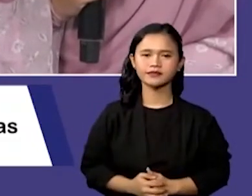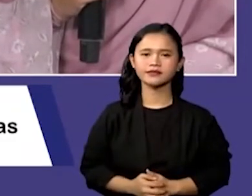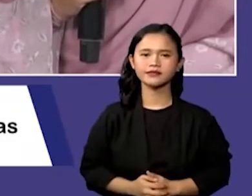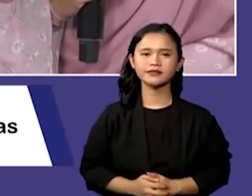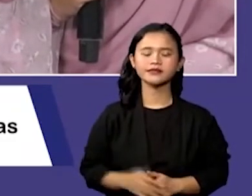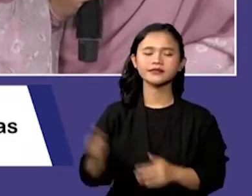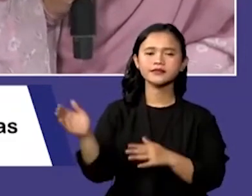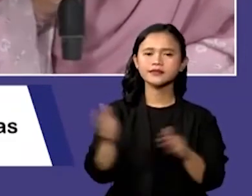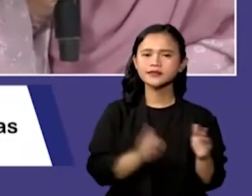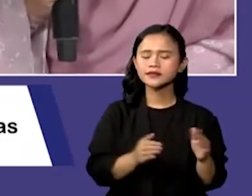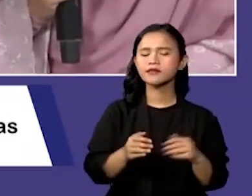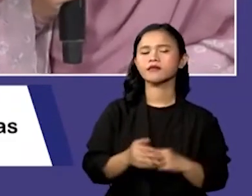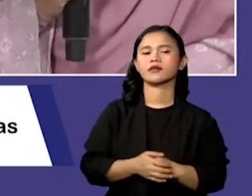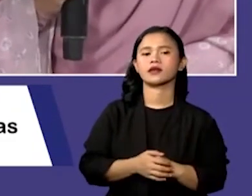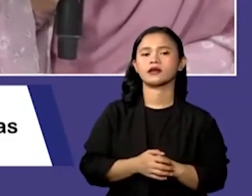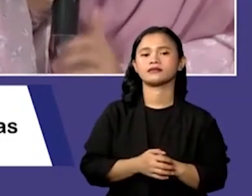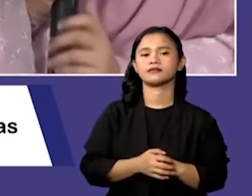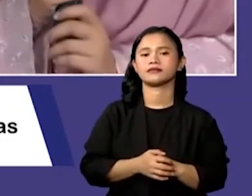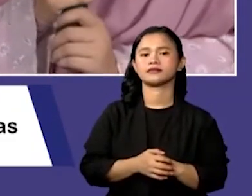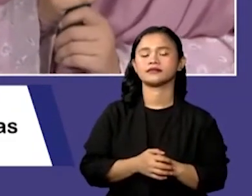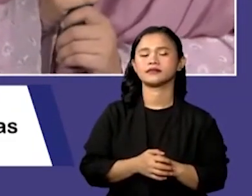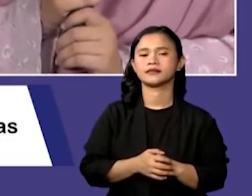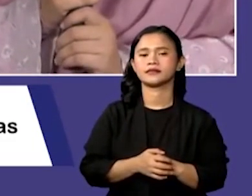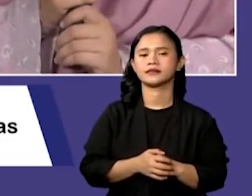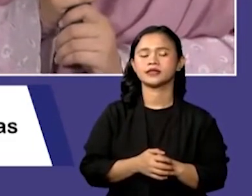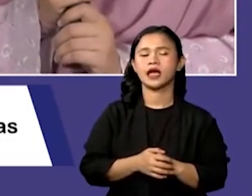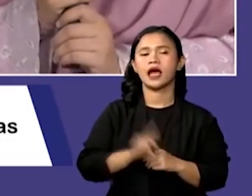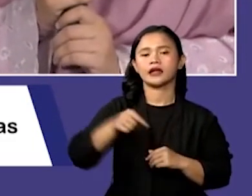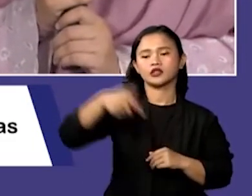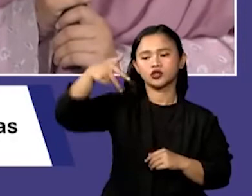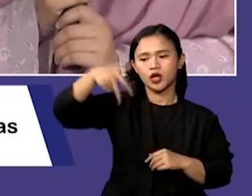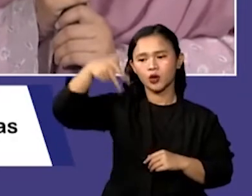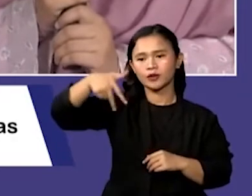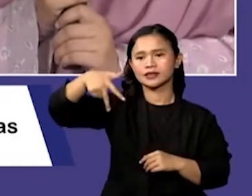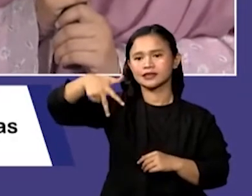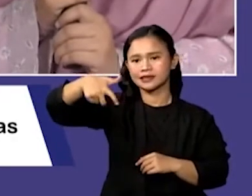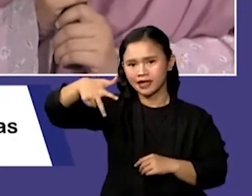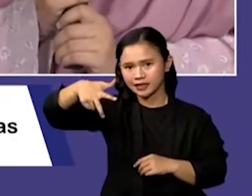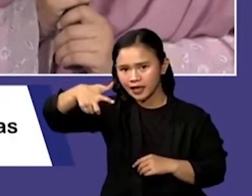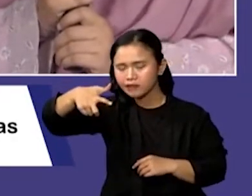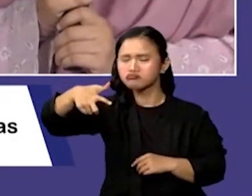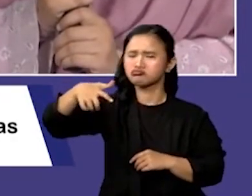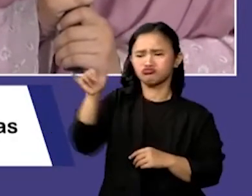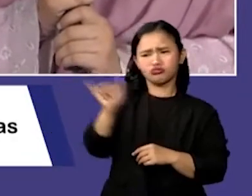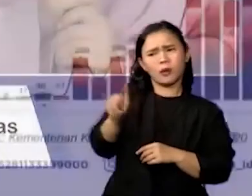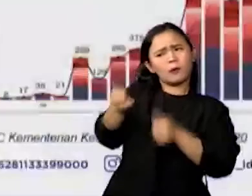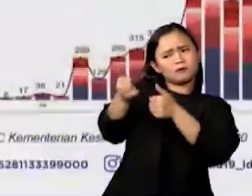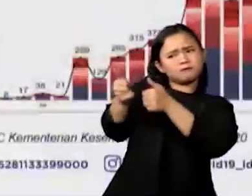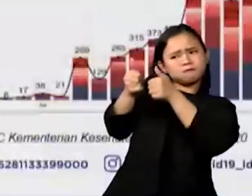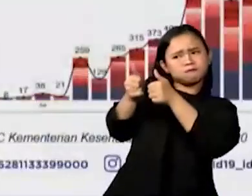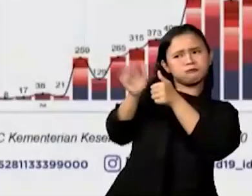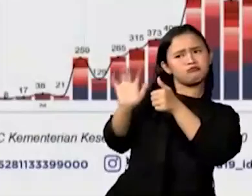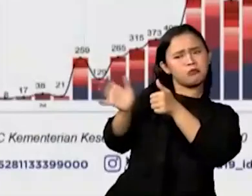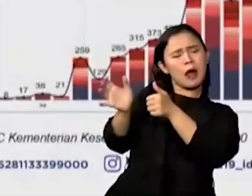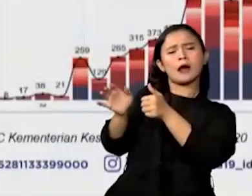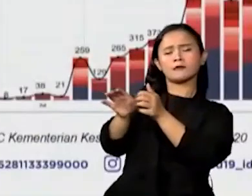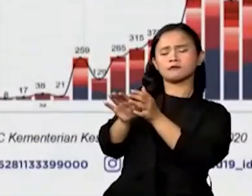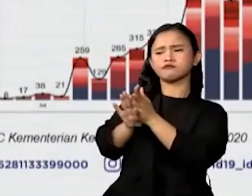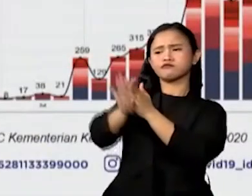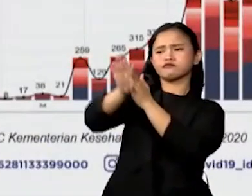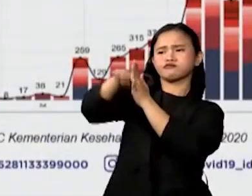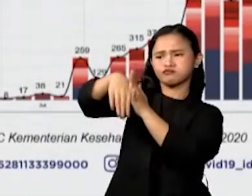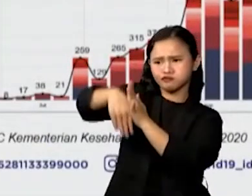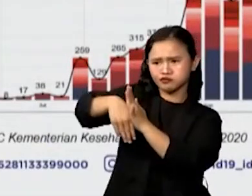Kemudian 4 provinsi yang lain, ini kan ada 10 ya. Sulawesi Selatan kita lihat juga trennya cukup baik, peningkatannya signifikan di